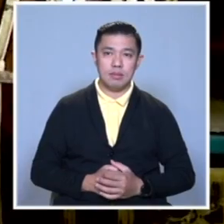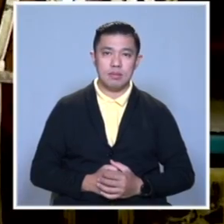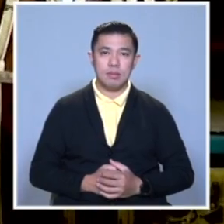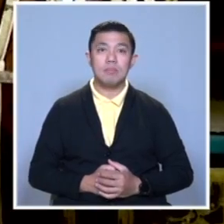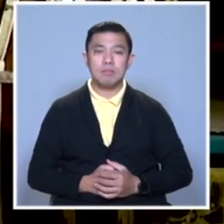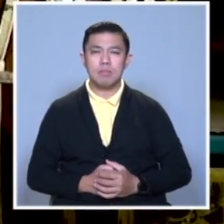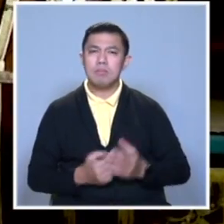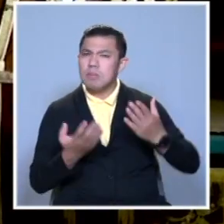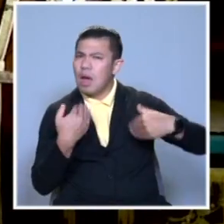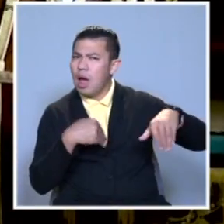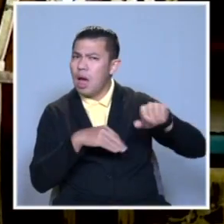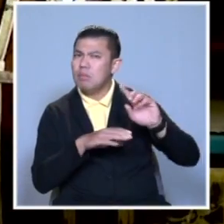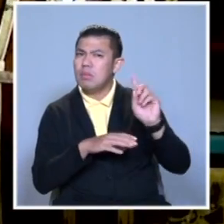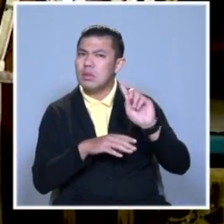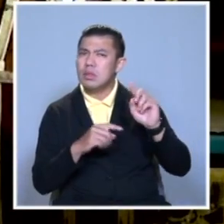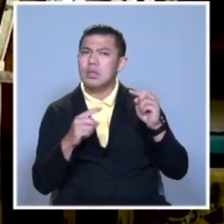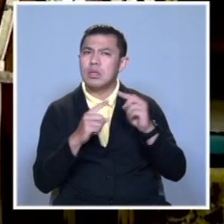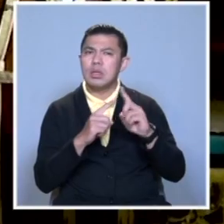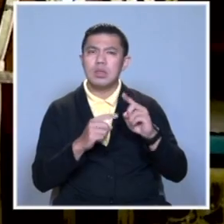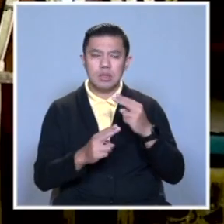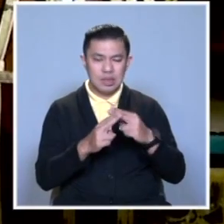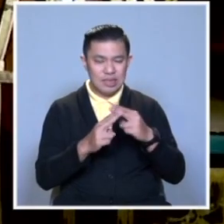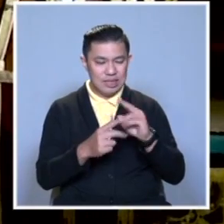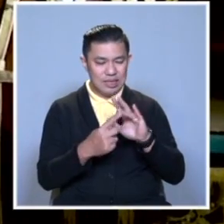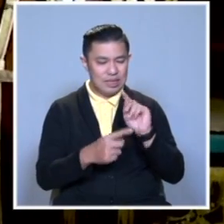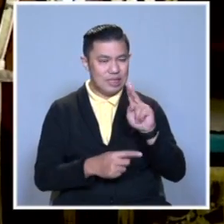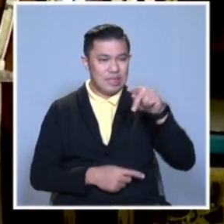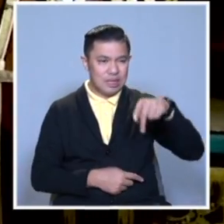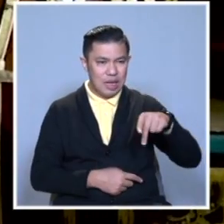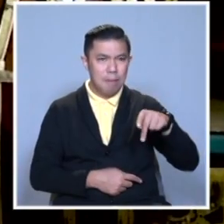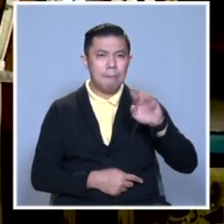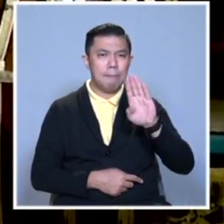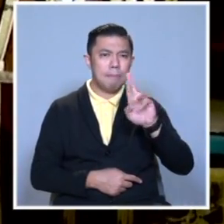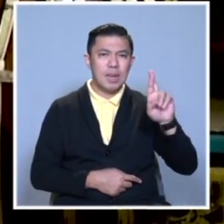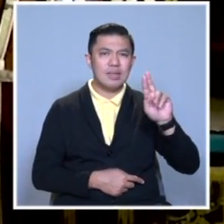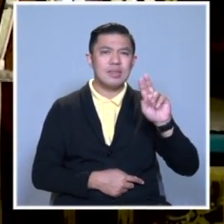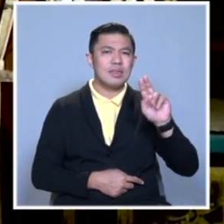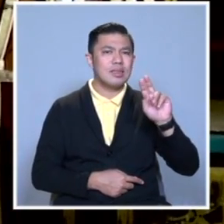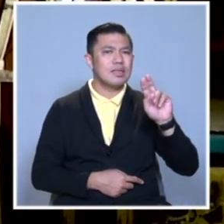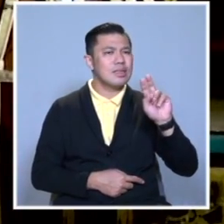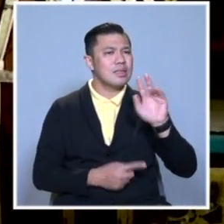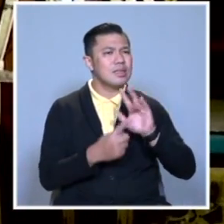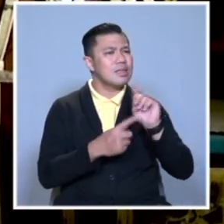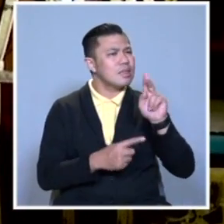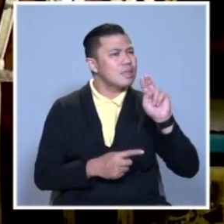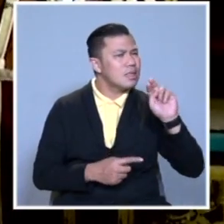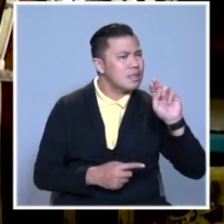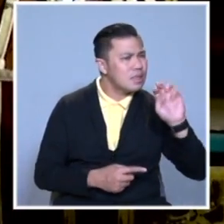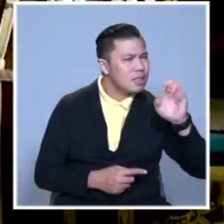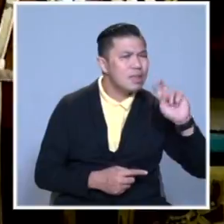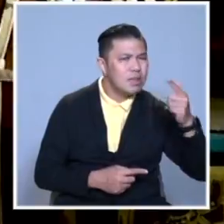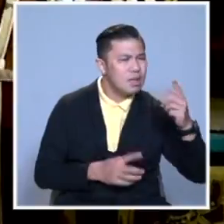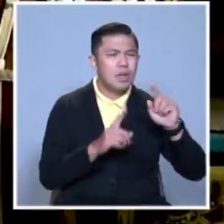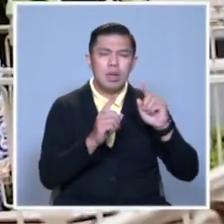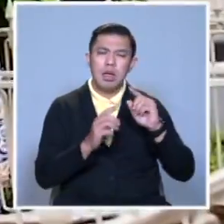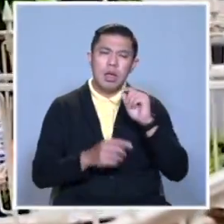ก็รำพวกเทพบันเทิงไกล้าสุดแท้แต่เพลงก็อวย